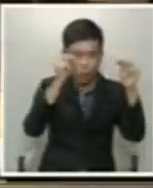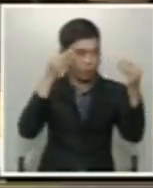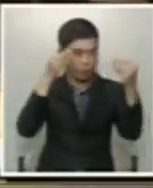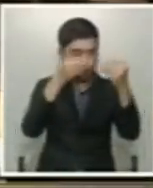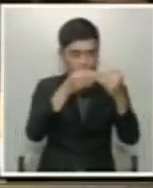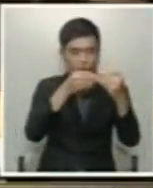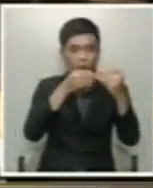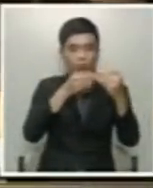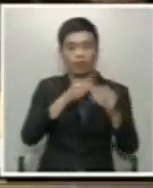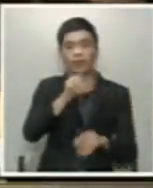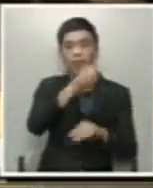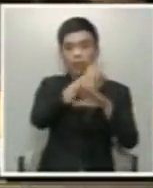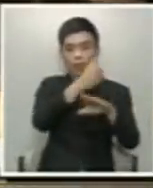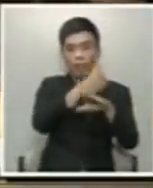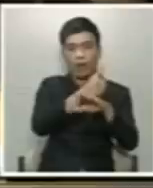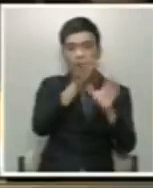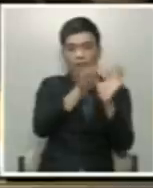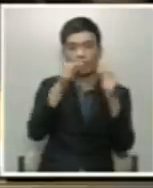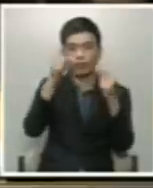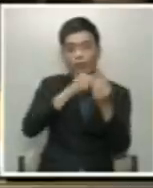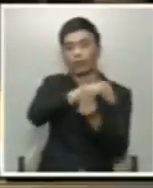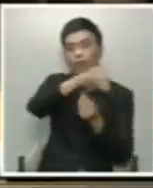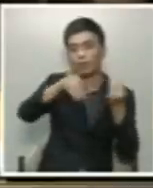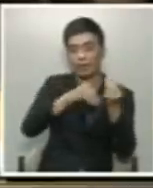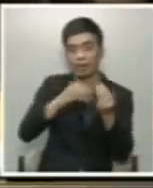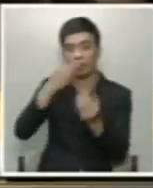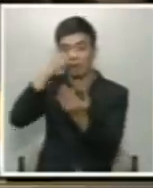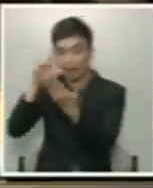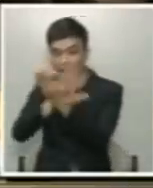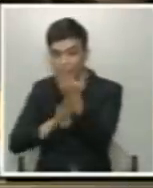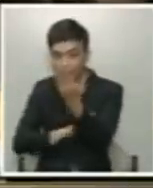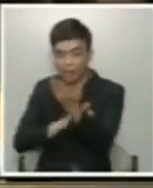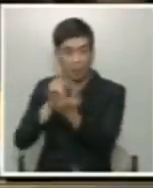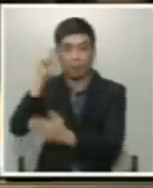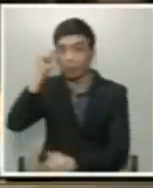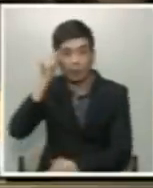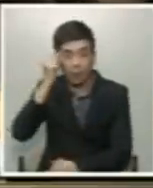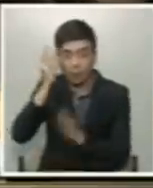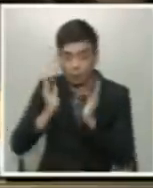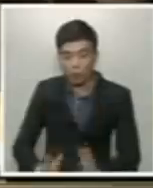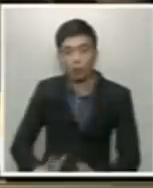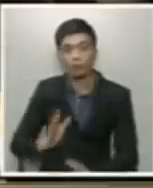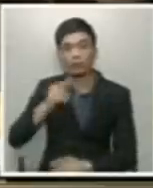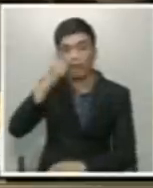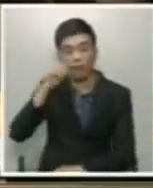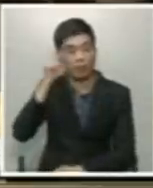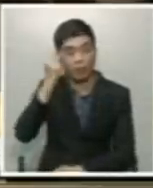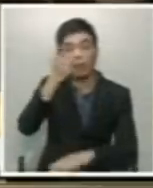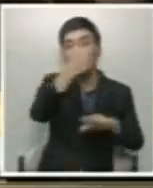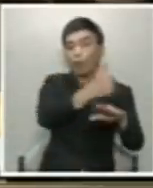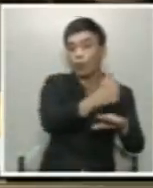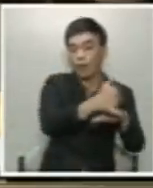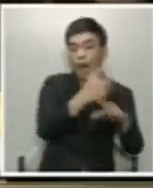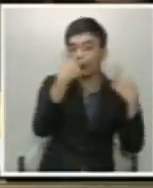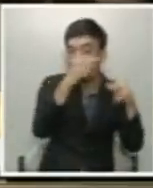านเป็นหัวหน้าทีมเศรษฐกิจประชาชนครึ่งค่อนประเทศไม่รู้นะครับว่าท่านนายกเนี่ยเป็นหัวหน้าทีมเศรษฐกิจซึ่งไม่รู้ว่